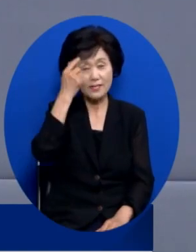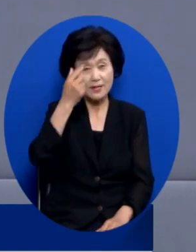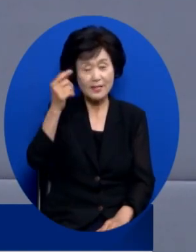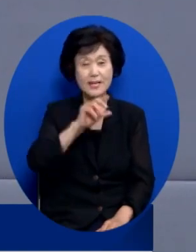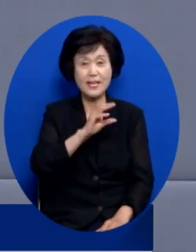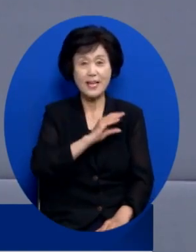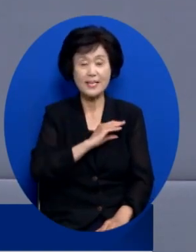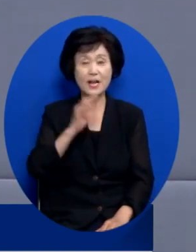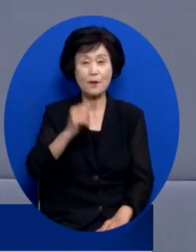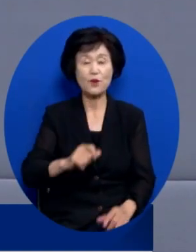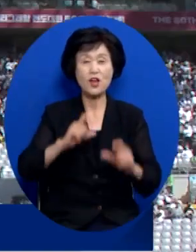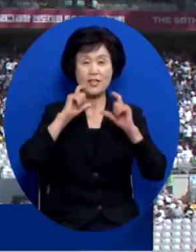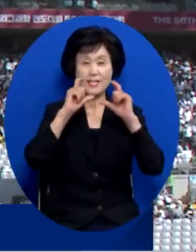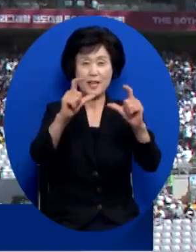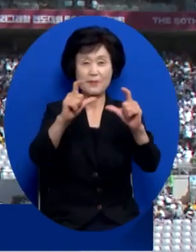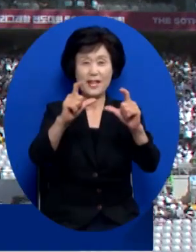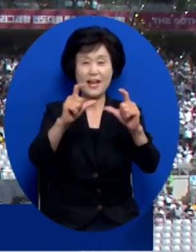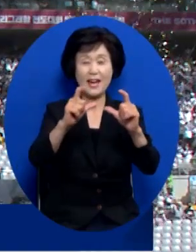이름으로 선언합니다.